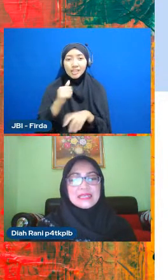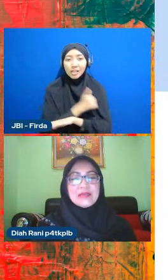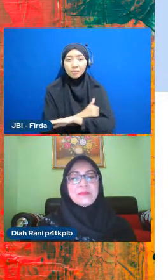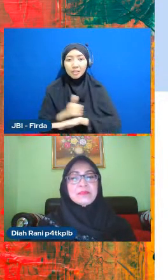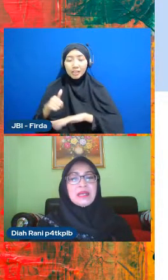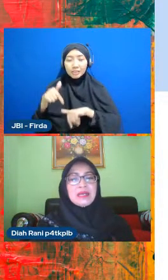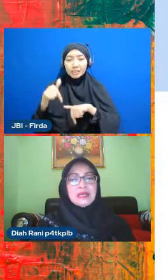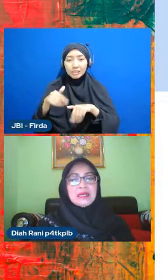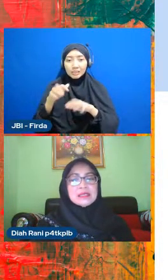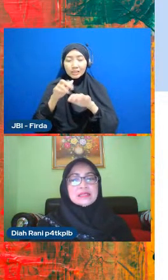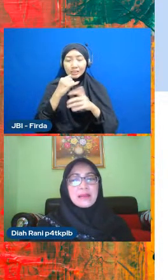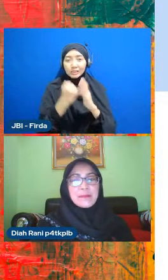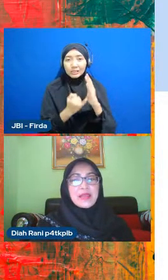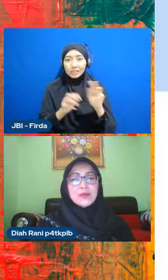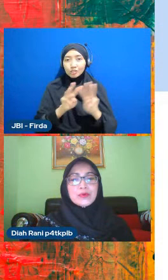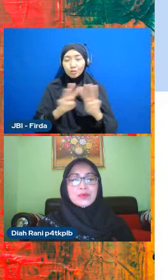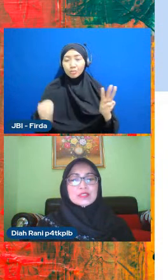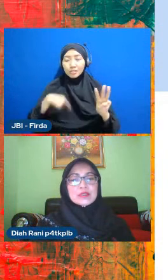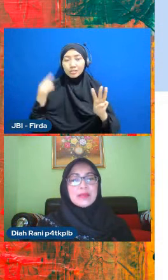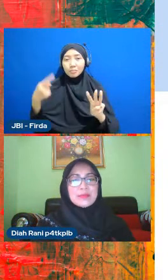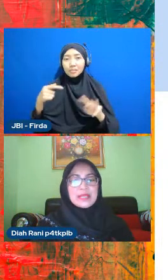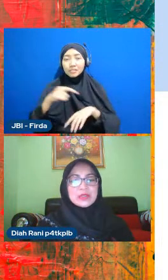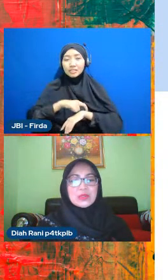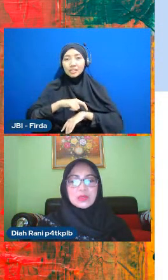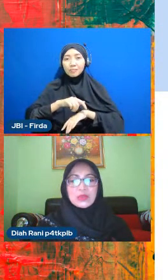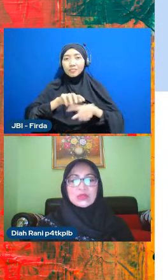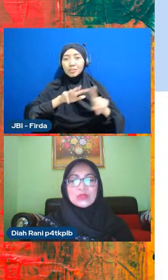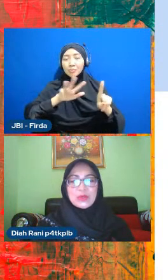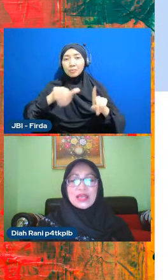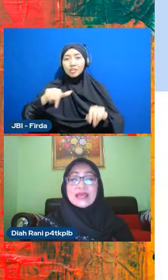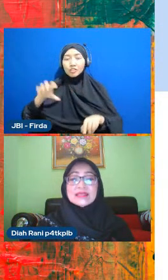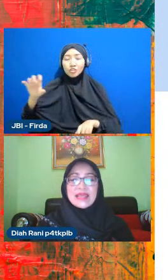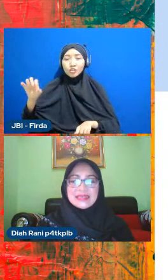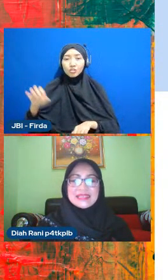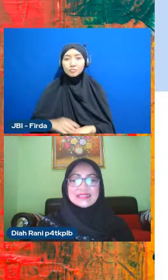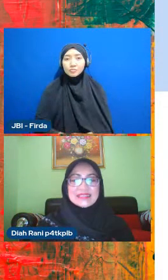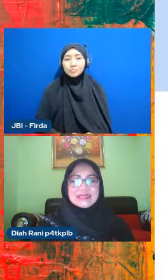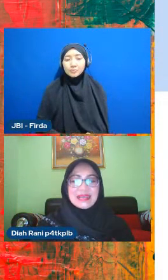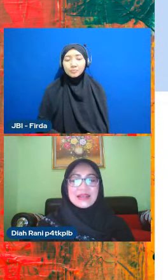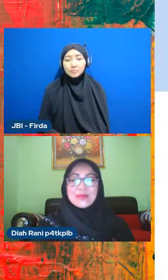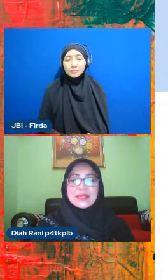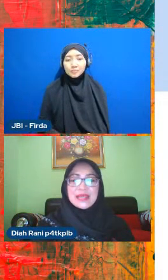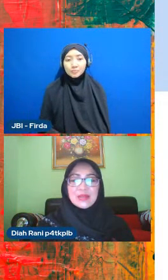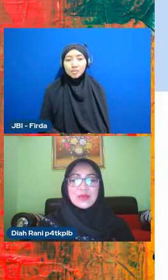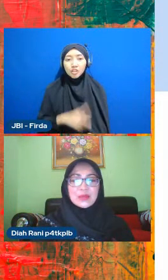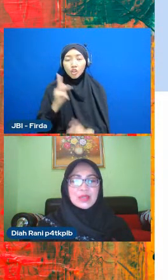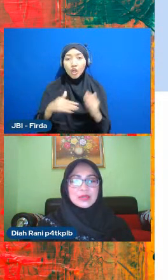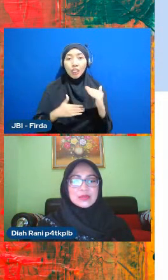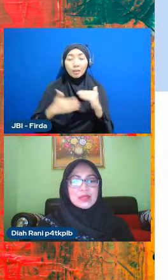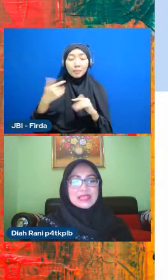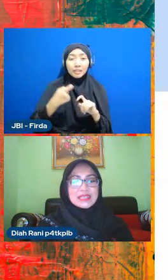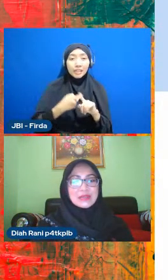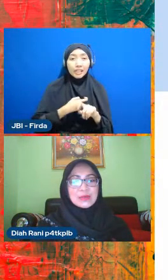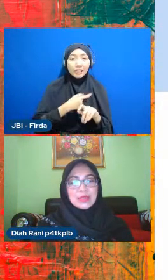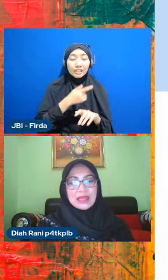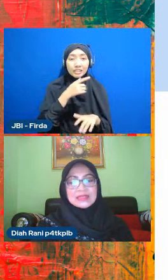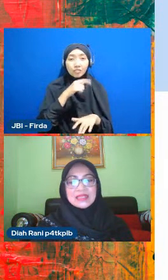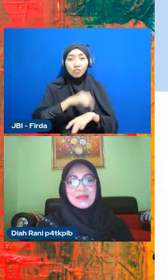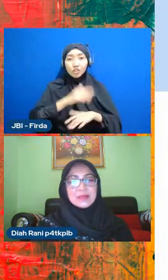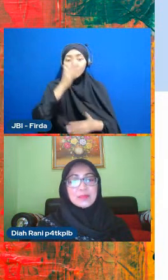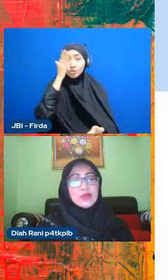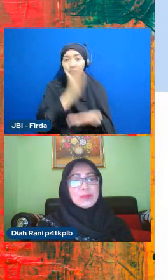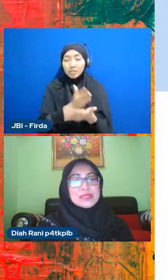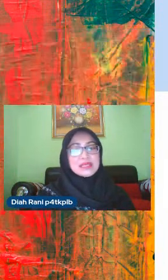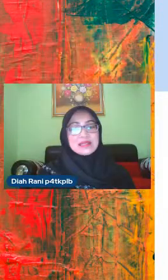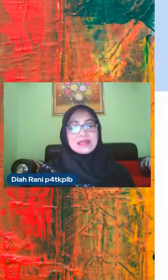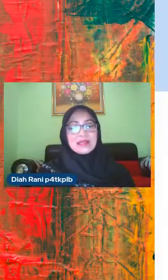ini sampai pukul 19.00. Jadi, jika lebih dari waktu yang sudah ditentukan,